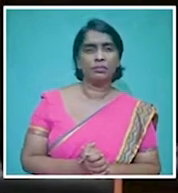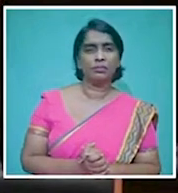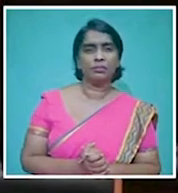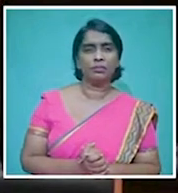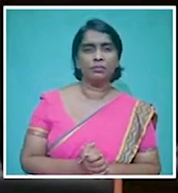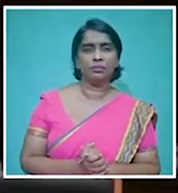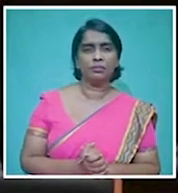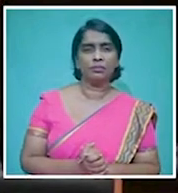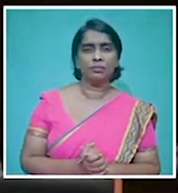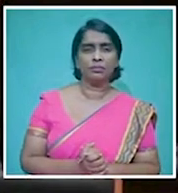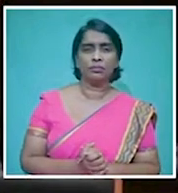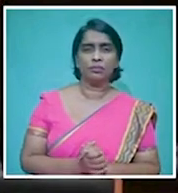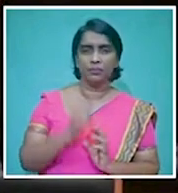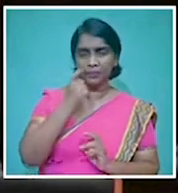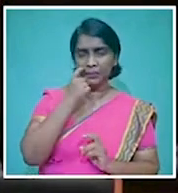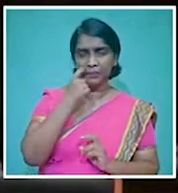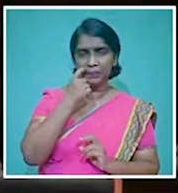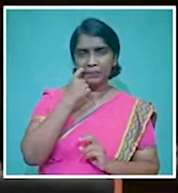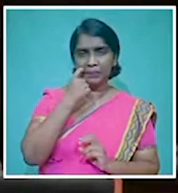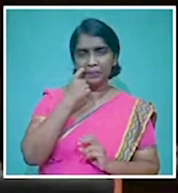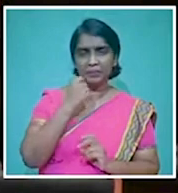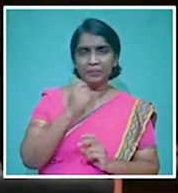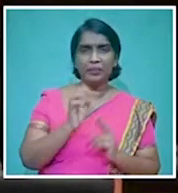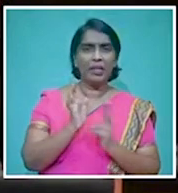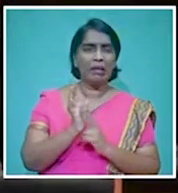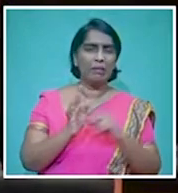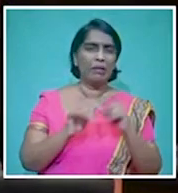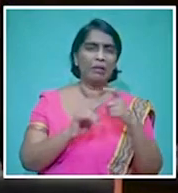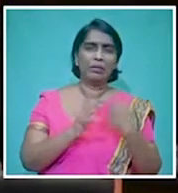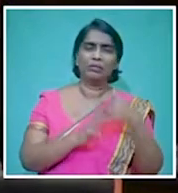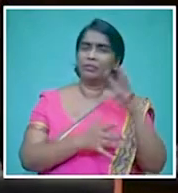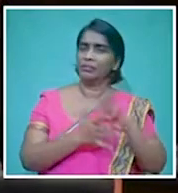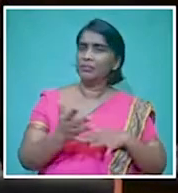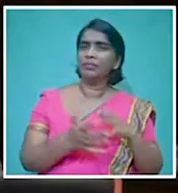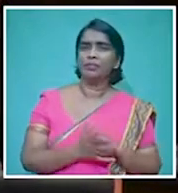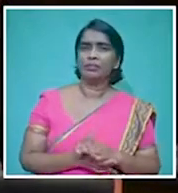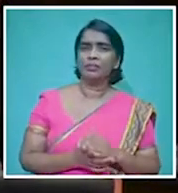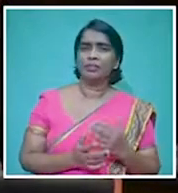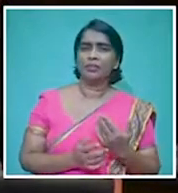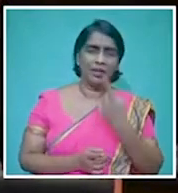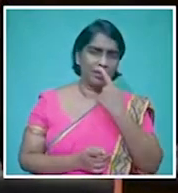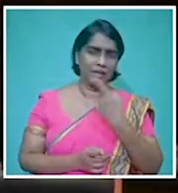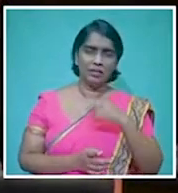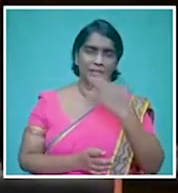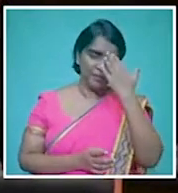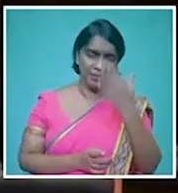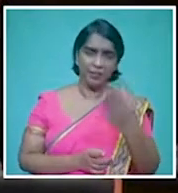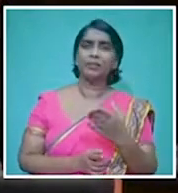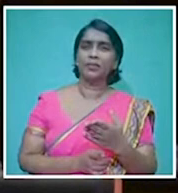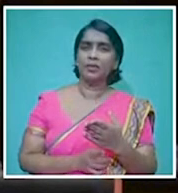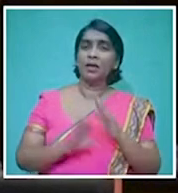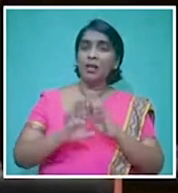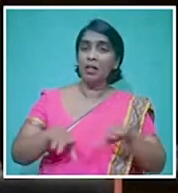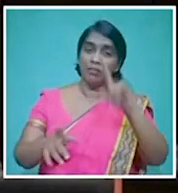विद्यार्शन कन्नंगर आचार्य निर्माल रंजित देवसिरी मंख्या मटकी करुणाकल